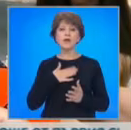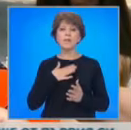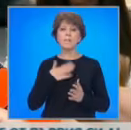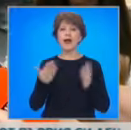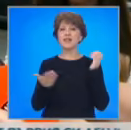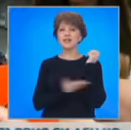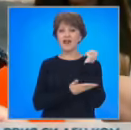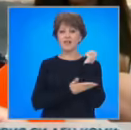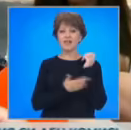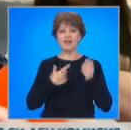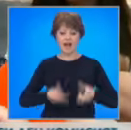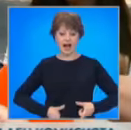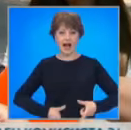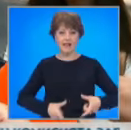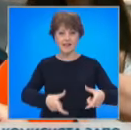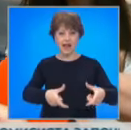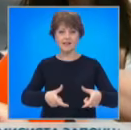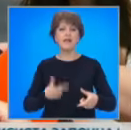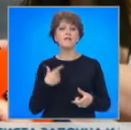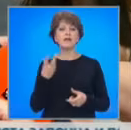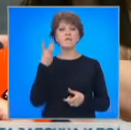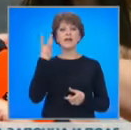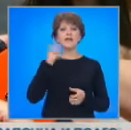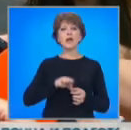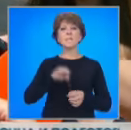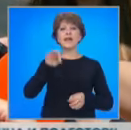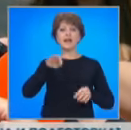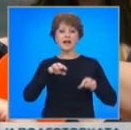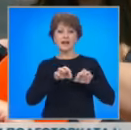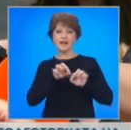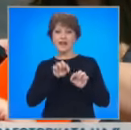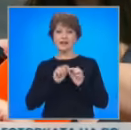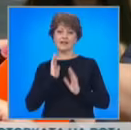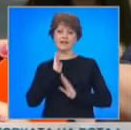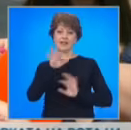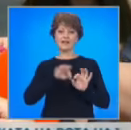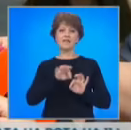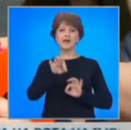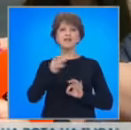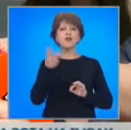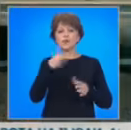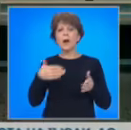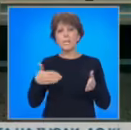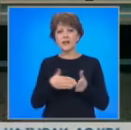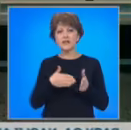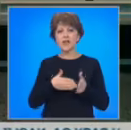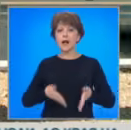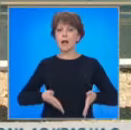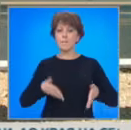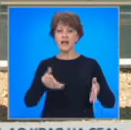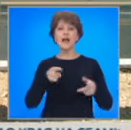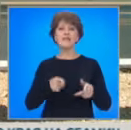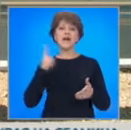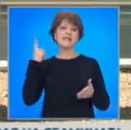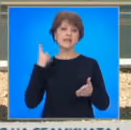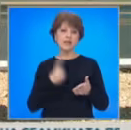когато имаме канал, когато имаме повече от 3 метра денивелация, билборд или някакво друго препятствие в обхвата на пътя, то